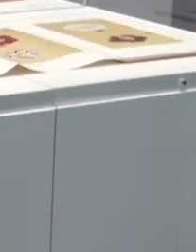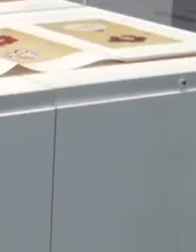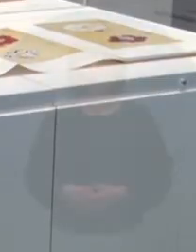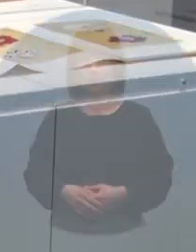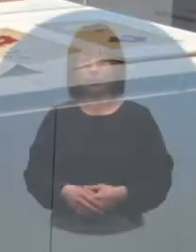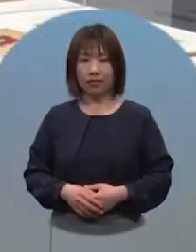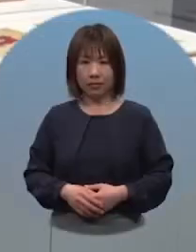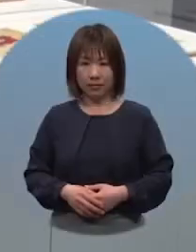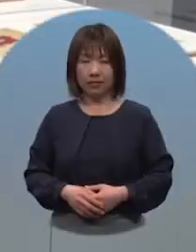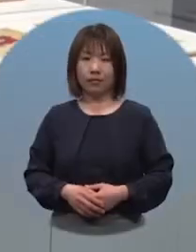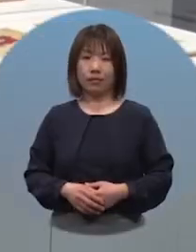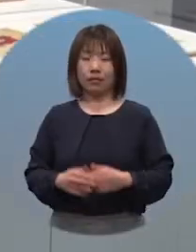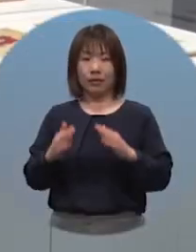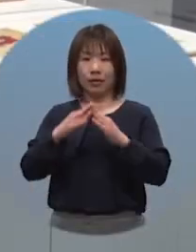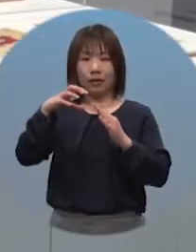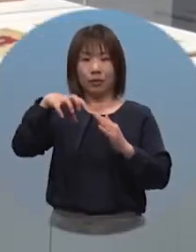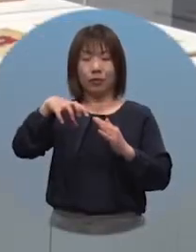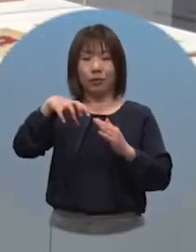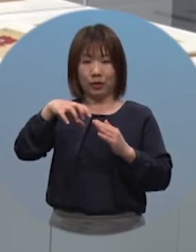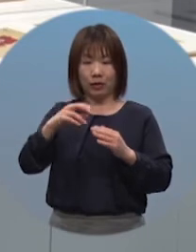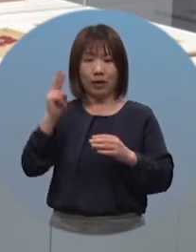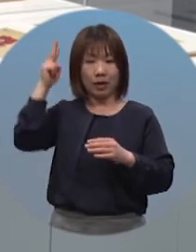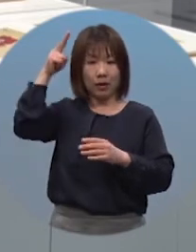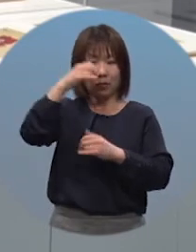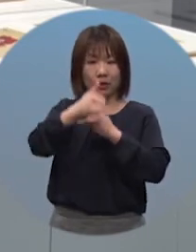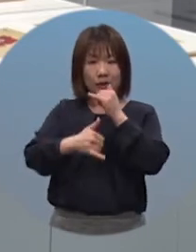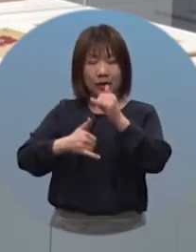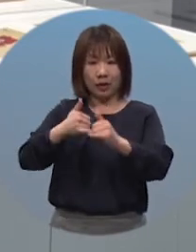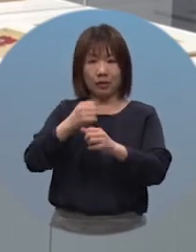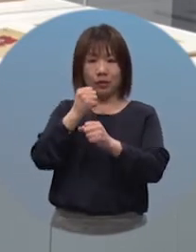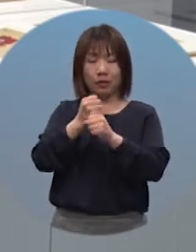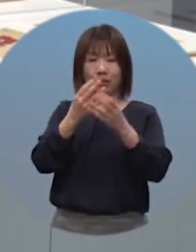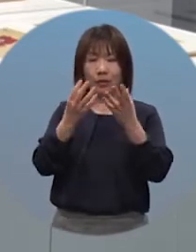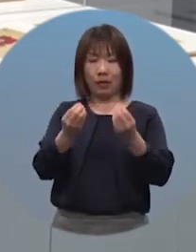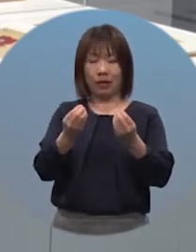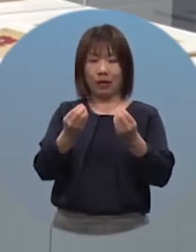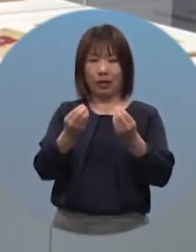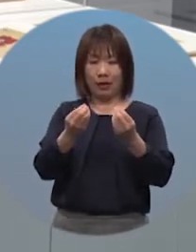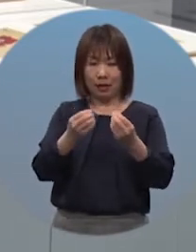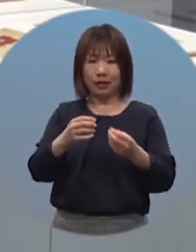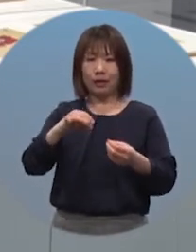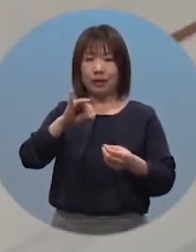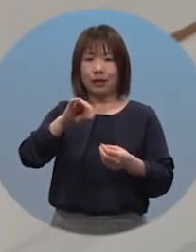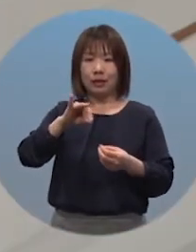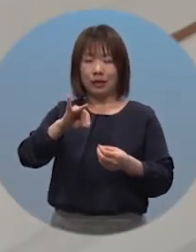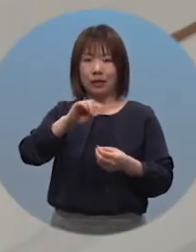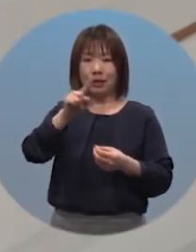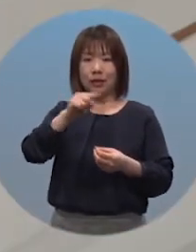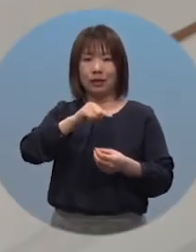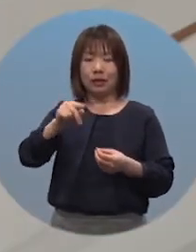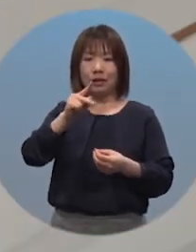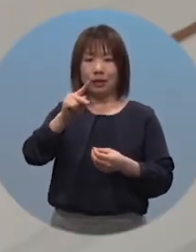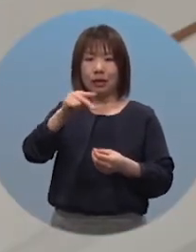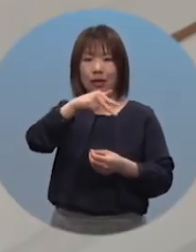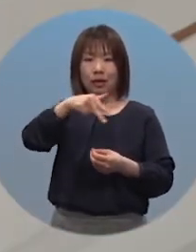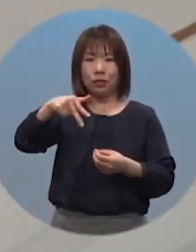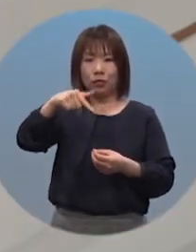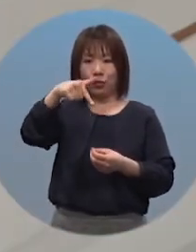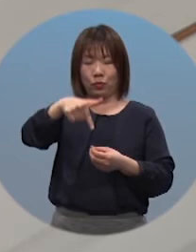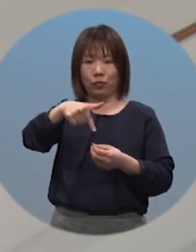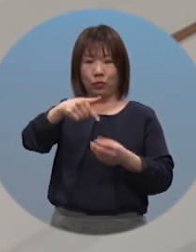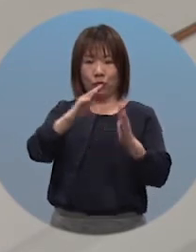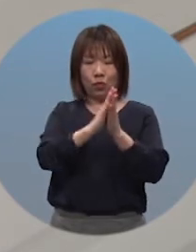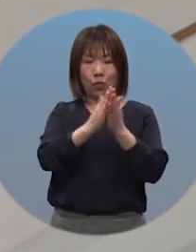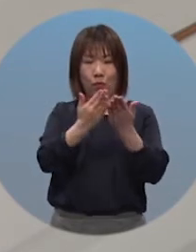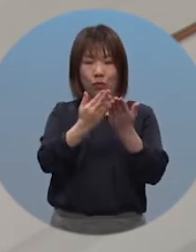会場には江戸時代元禄期に作成されたと考えられている沈下図譜の複製も特別に展示されていまし